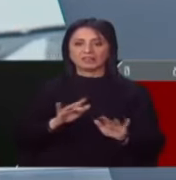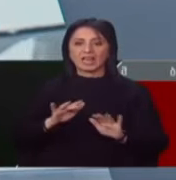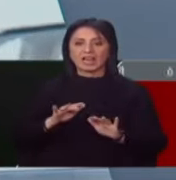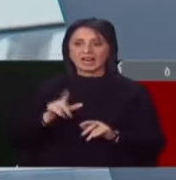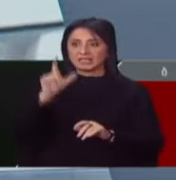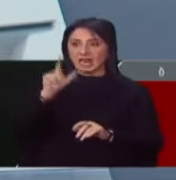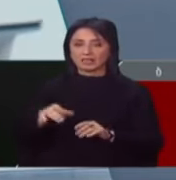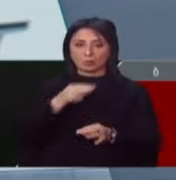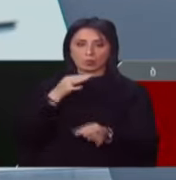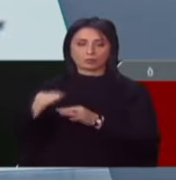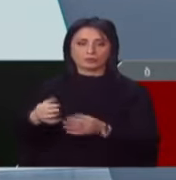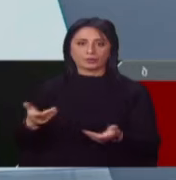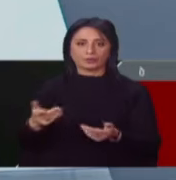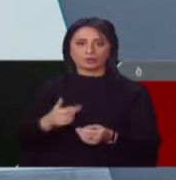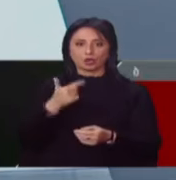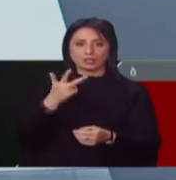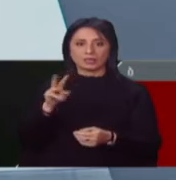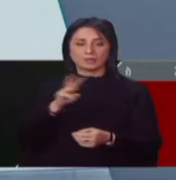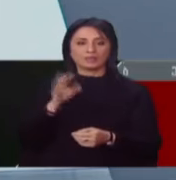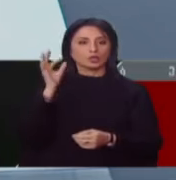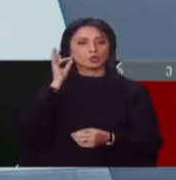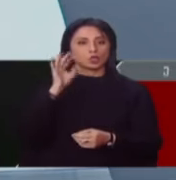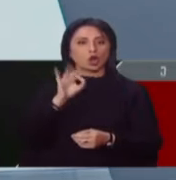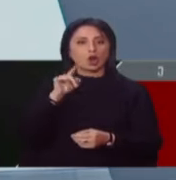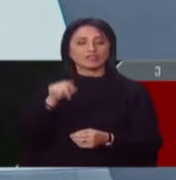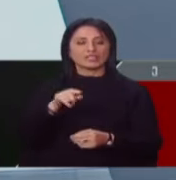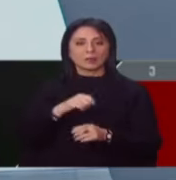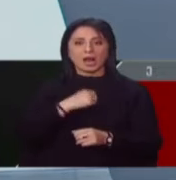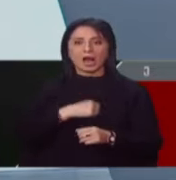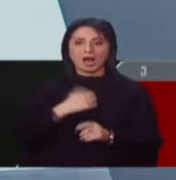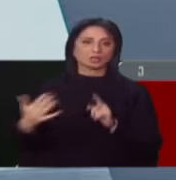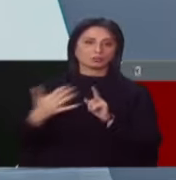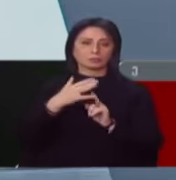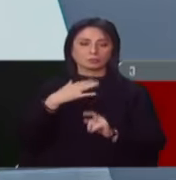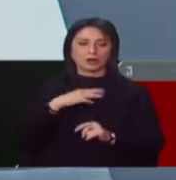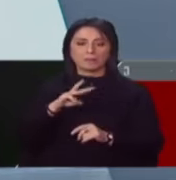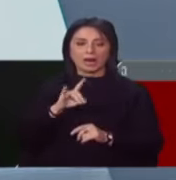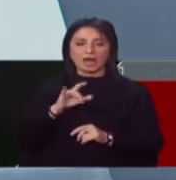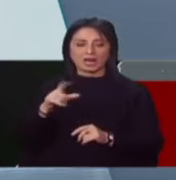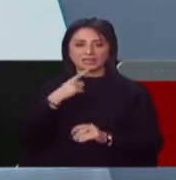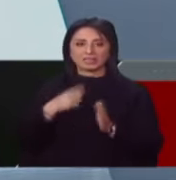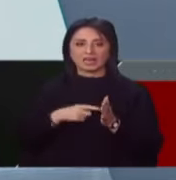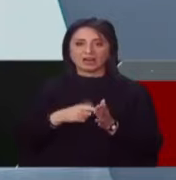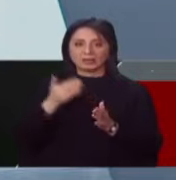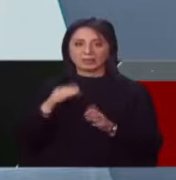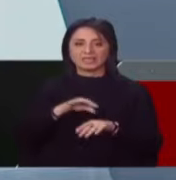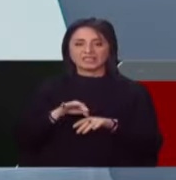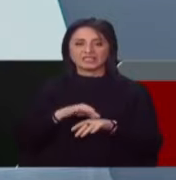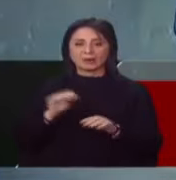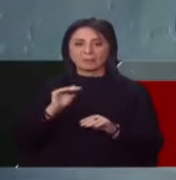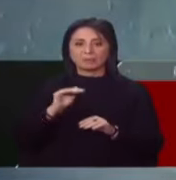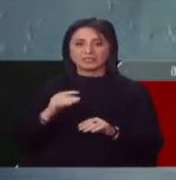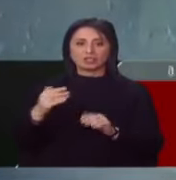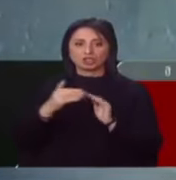იყო იმ ადამიანებზე, რომლებიც 23 მარტს ზუგდიდის ოფისში მათ აგრესიულად მიუვარდნენ. მახარაძის თქმით, გამოძება მათი ძალადობისა და